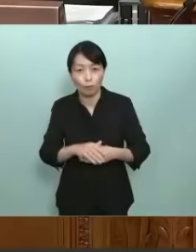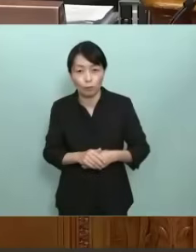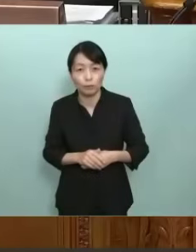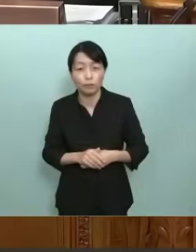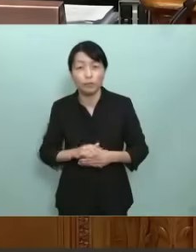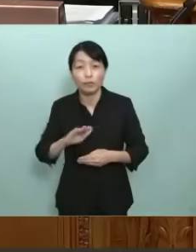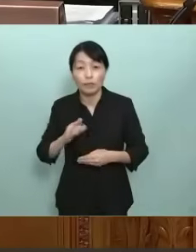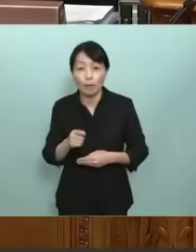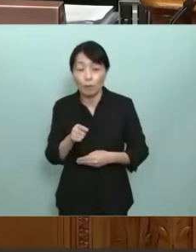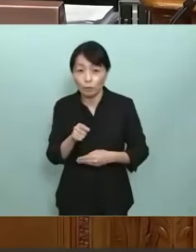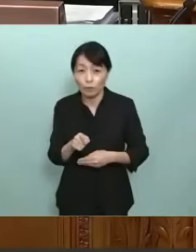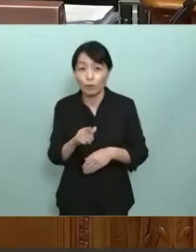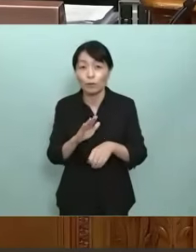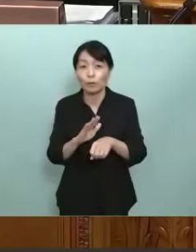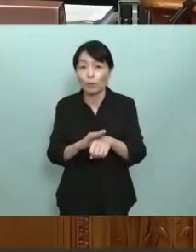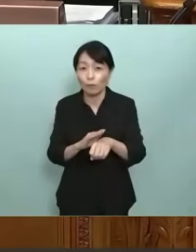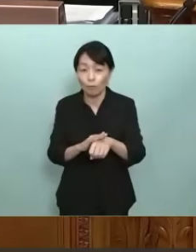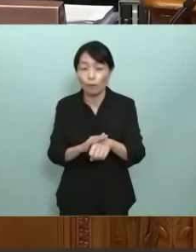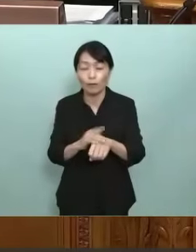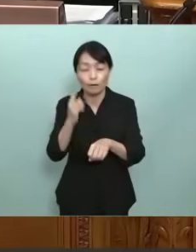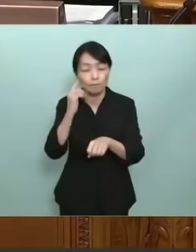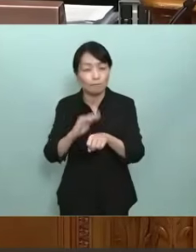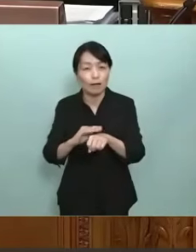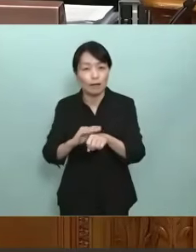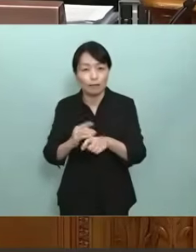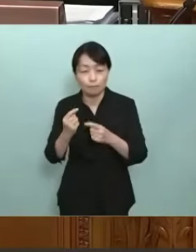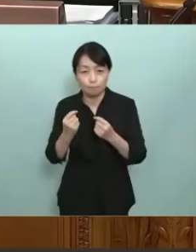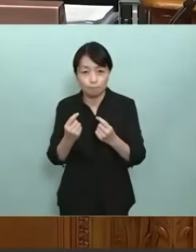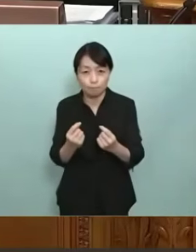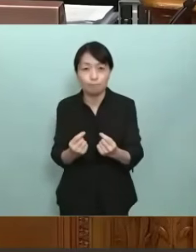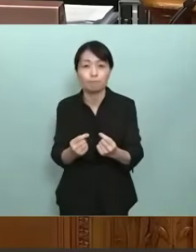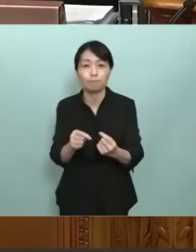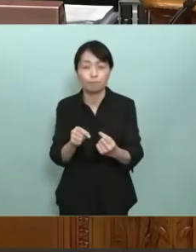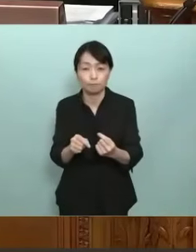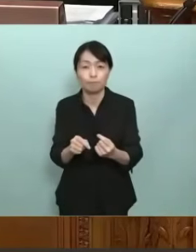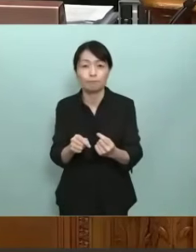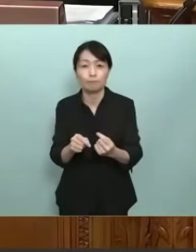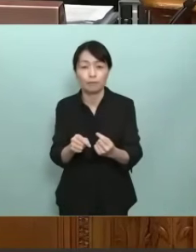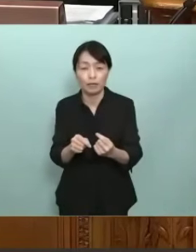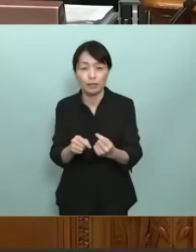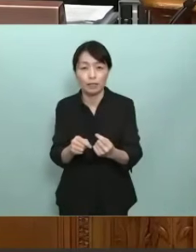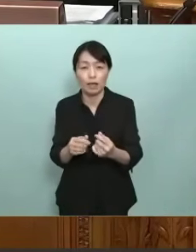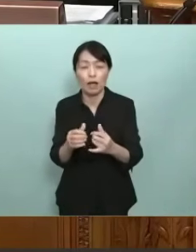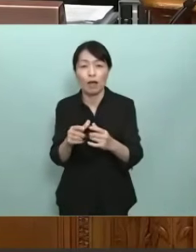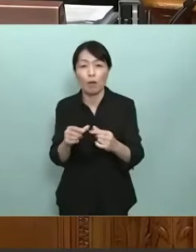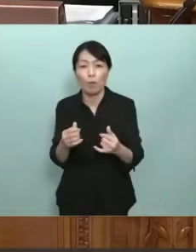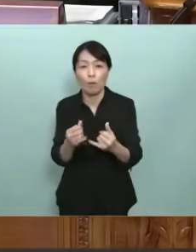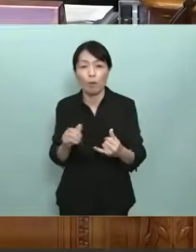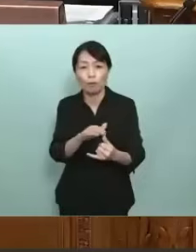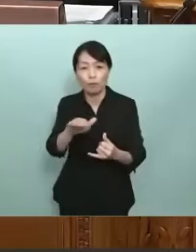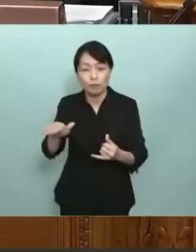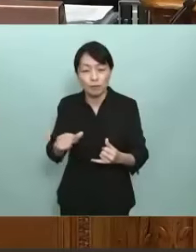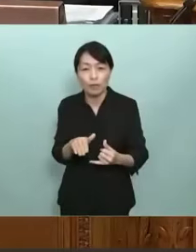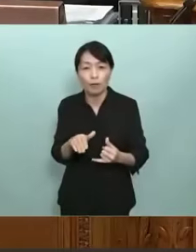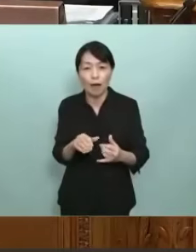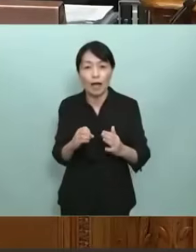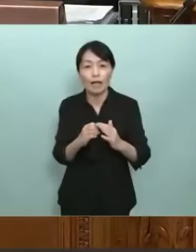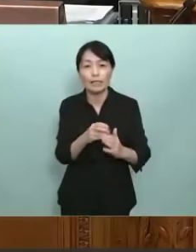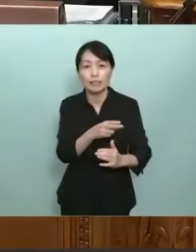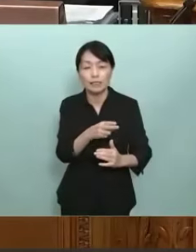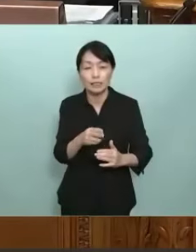そんな不器用でも真っすぐな政治家だと思ったからこそ国民は石橋に期待をしたの